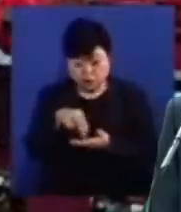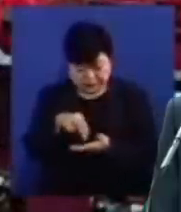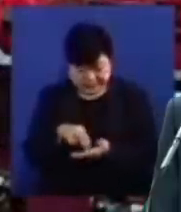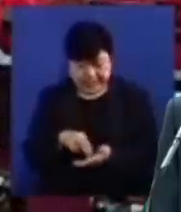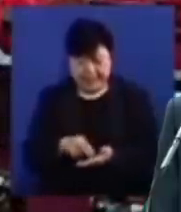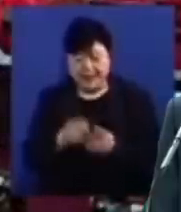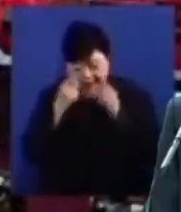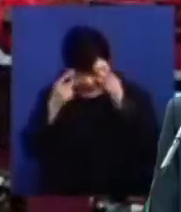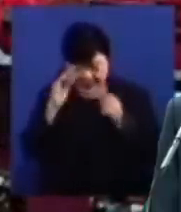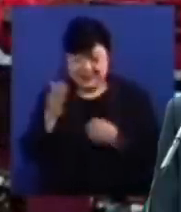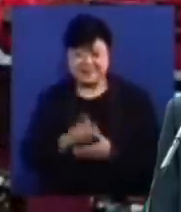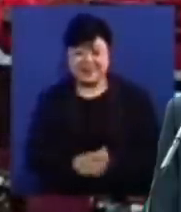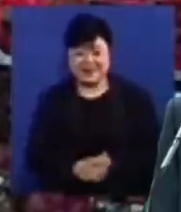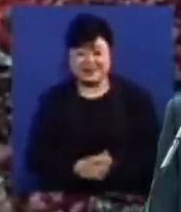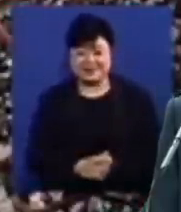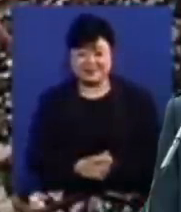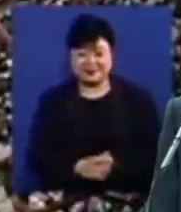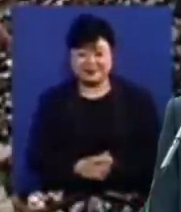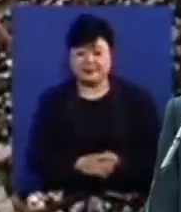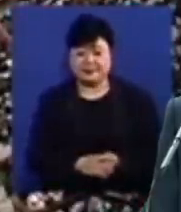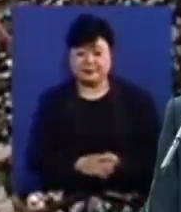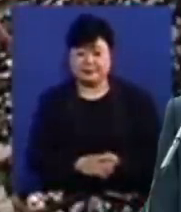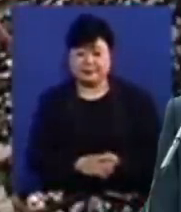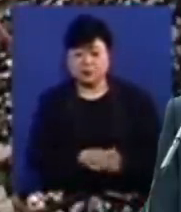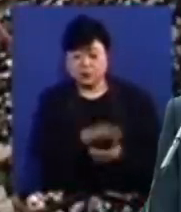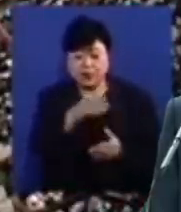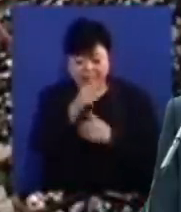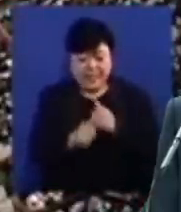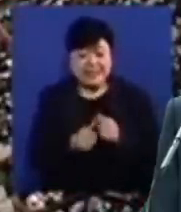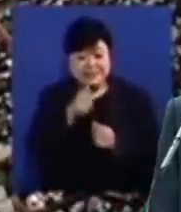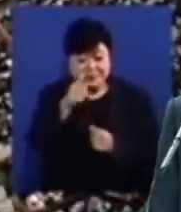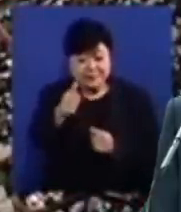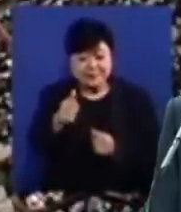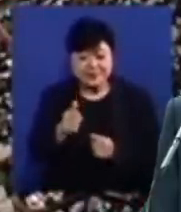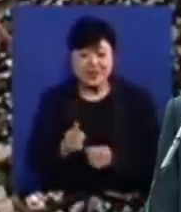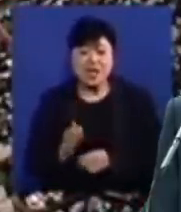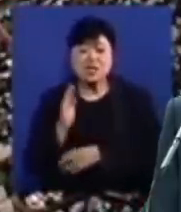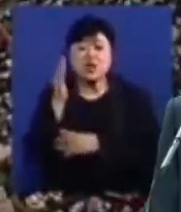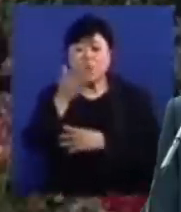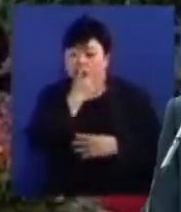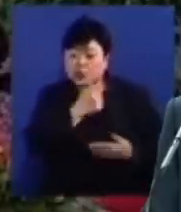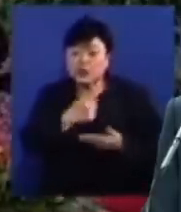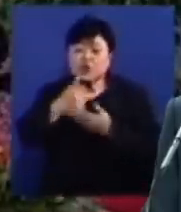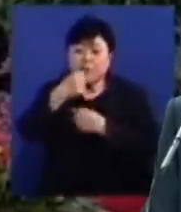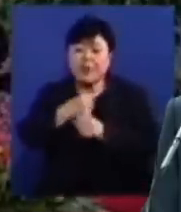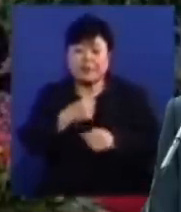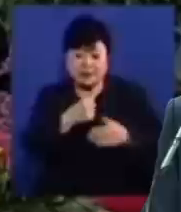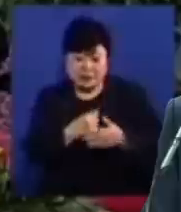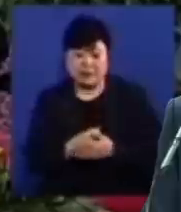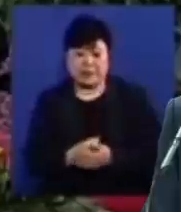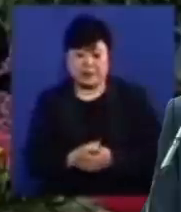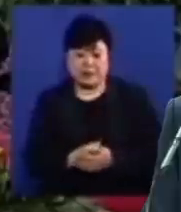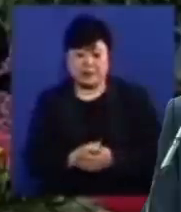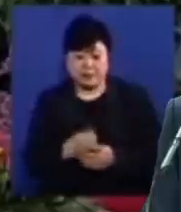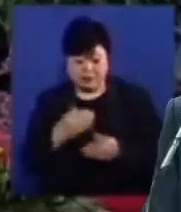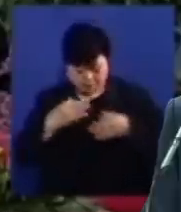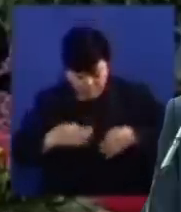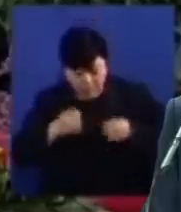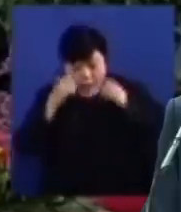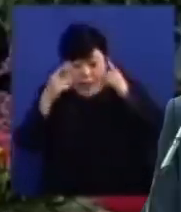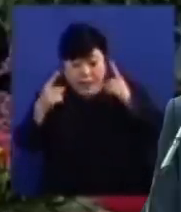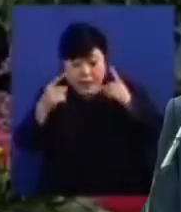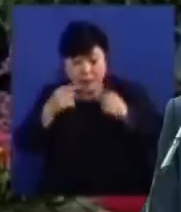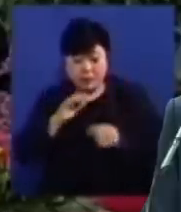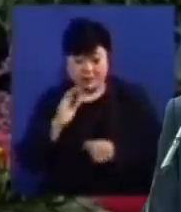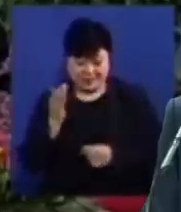자기가 알아야 되는 것입니다. 우리가 하나님의 영화와 종기로 만들어졌다는 정체성을 깨달아